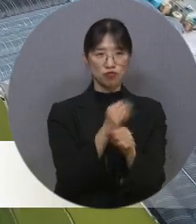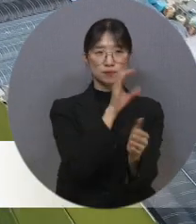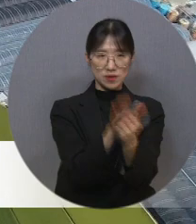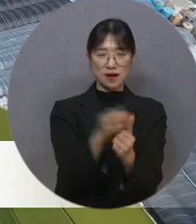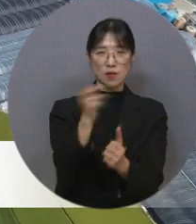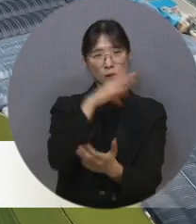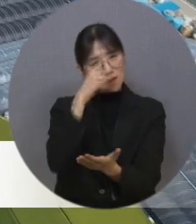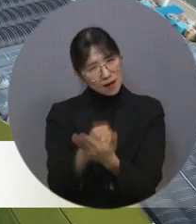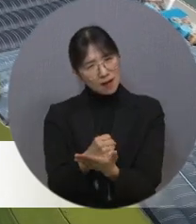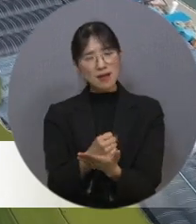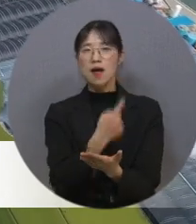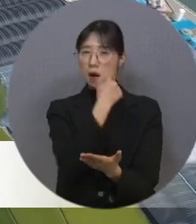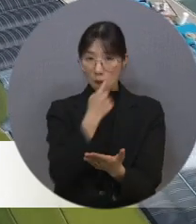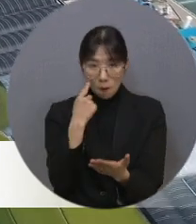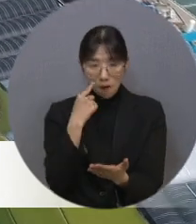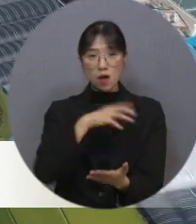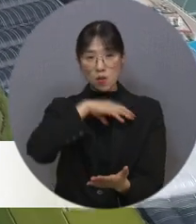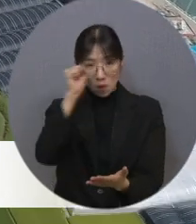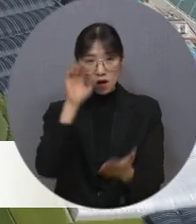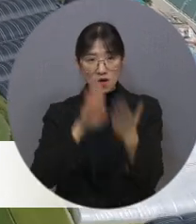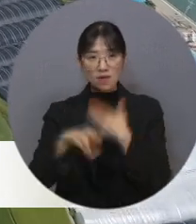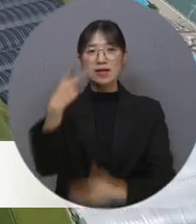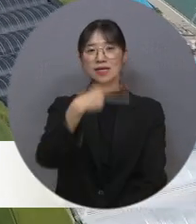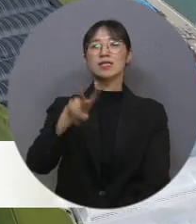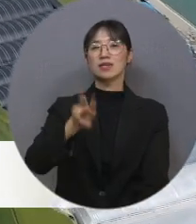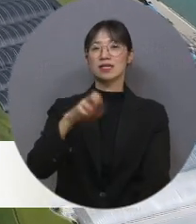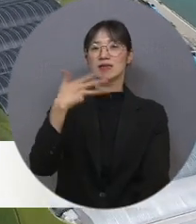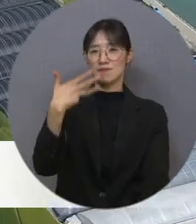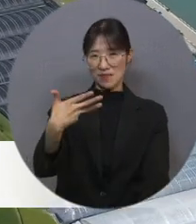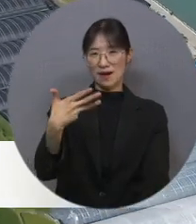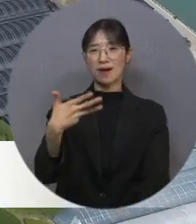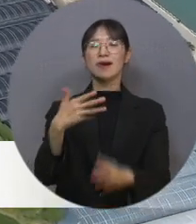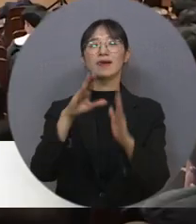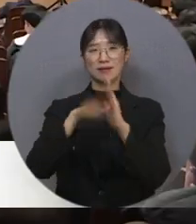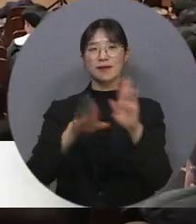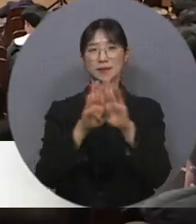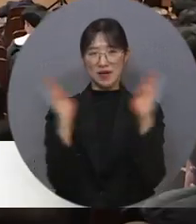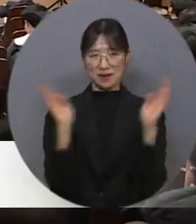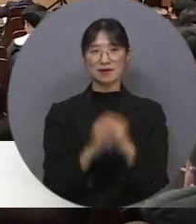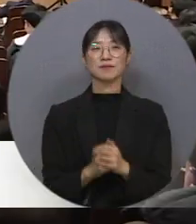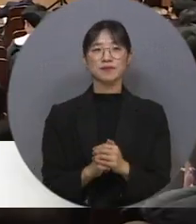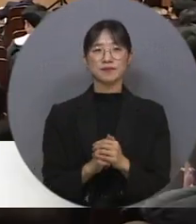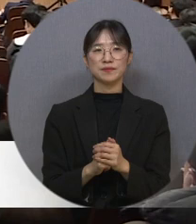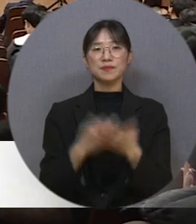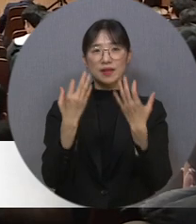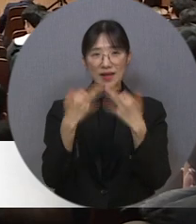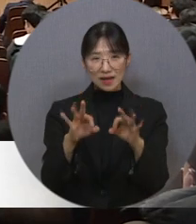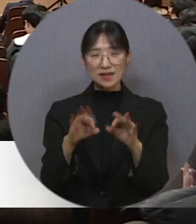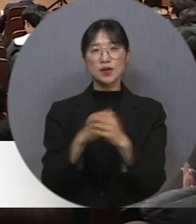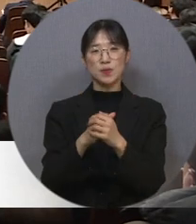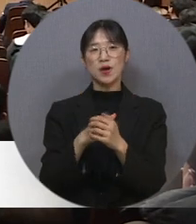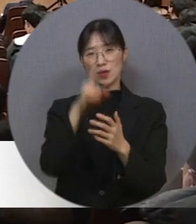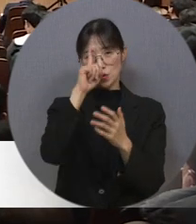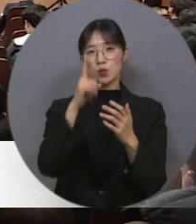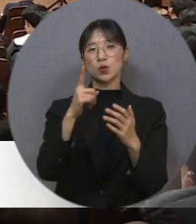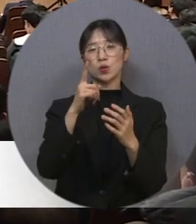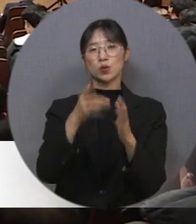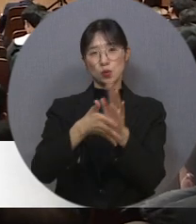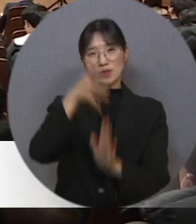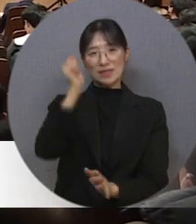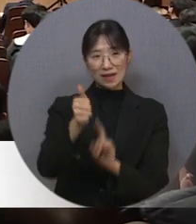타당성 평가 등을 통과하고 나면 오는 2028년에 개관하게 됩니다. 김영록 전남도지사는